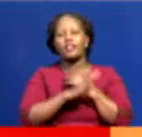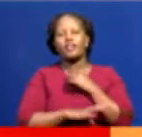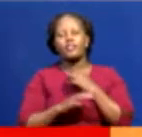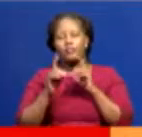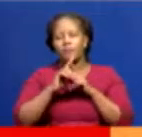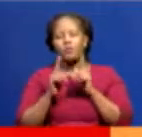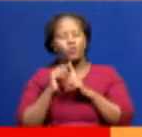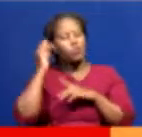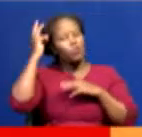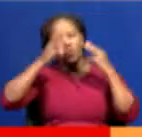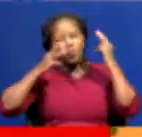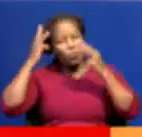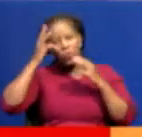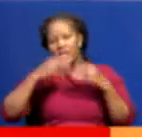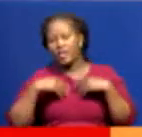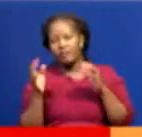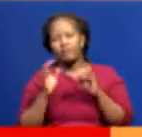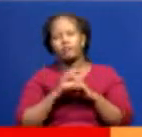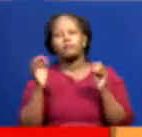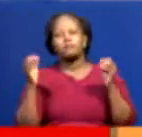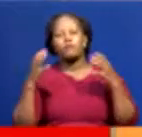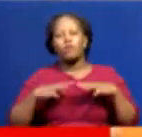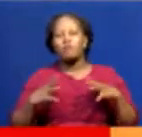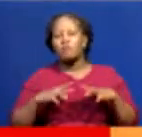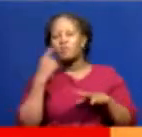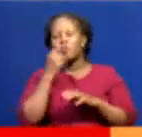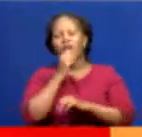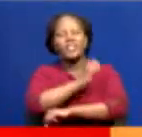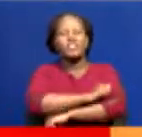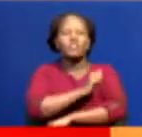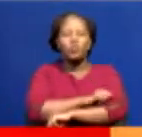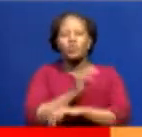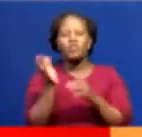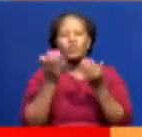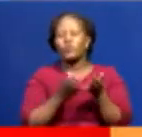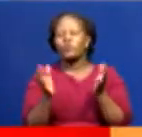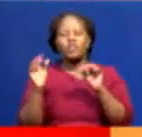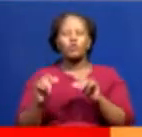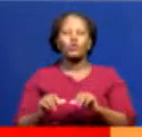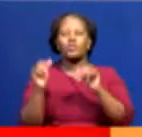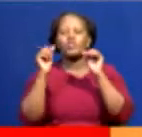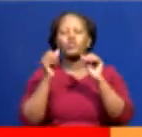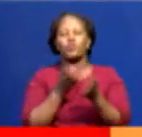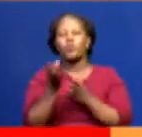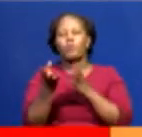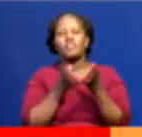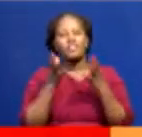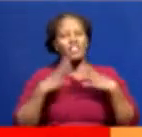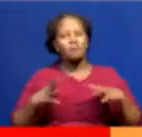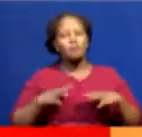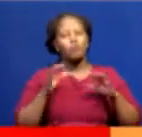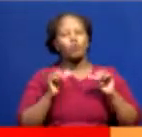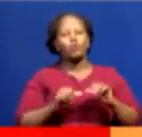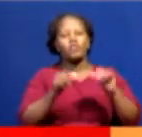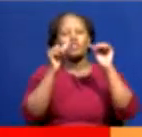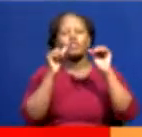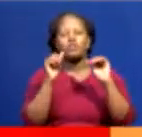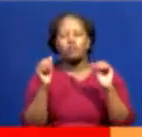na wasiwe na wasiwasi wote. Wale ambao wanaenda mashule waende mashule, wale ambao wanafanya makazi waendelee na kazi. Kutakuwa na